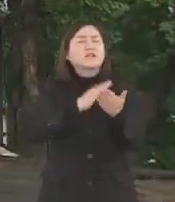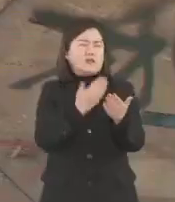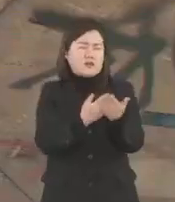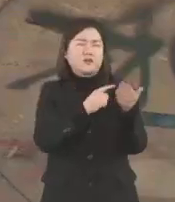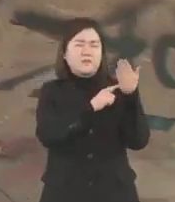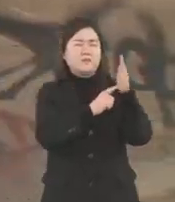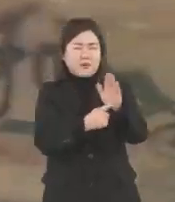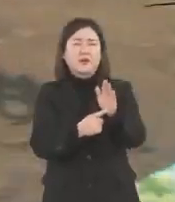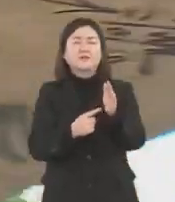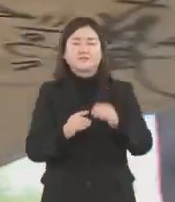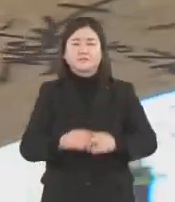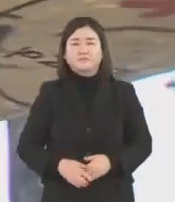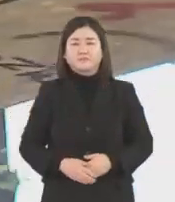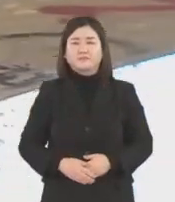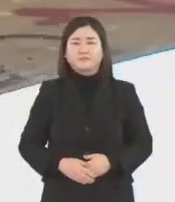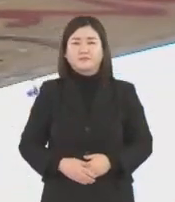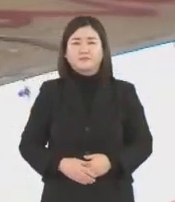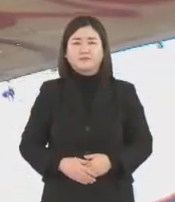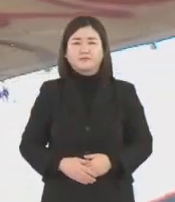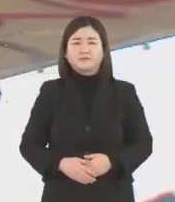개선할 계획이라고 설명했습니다